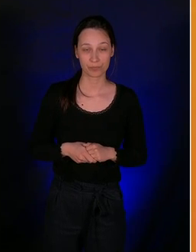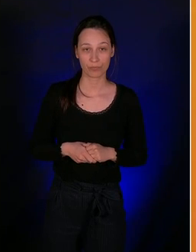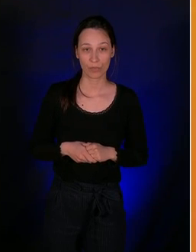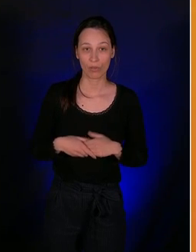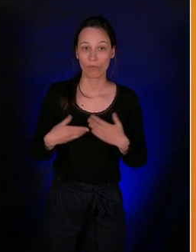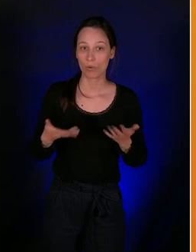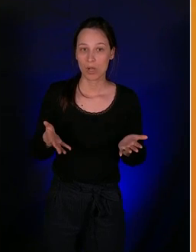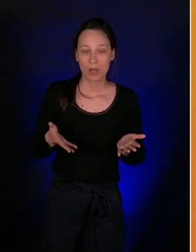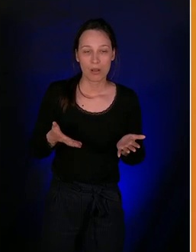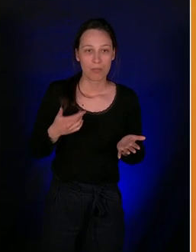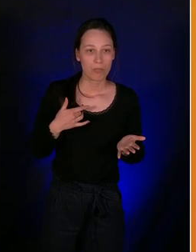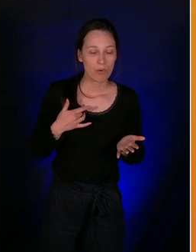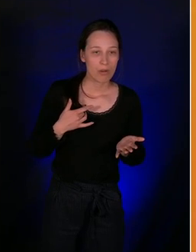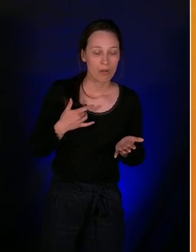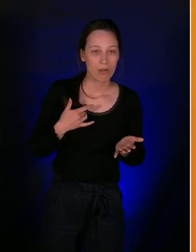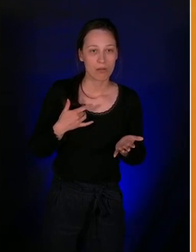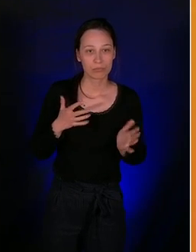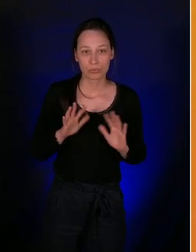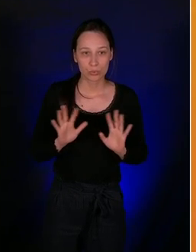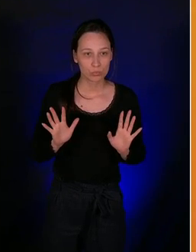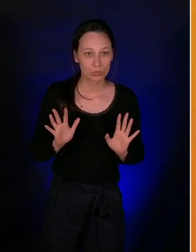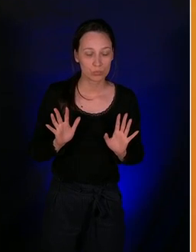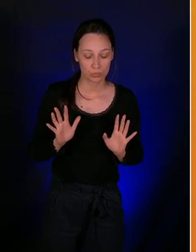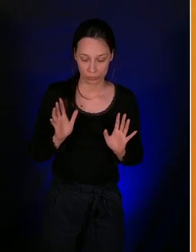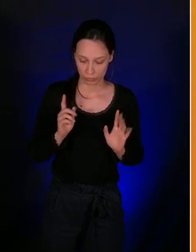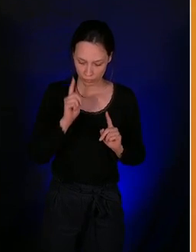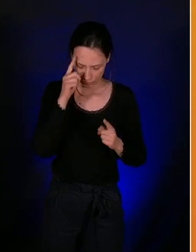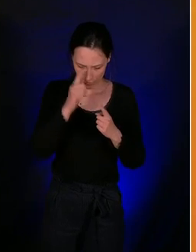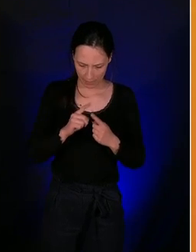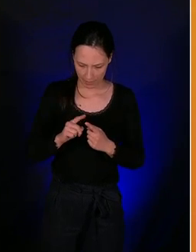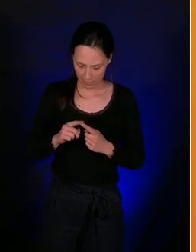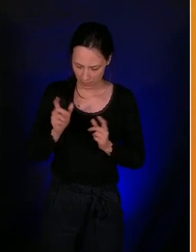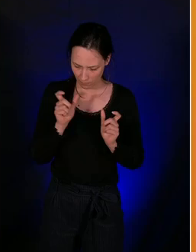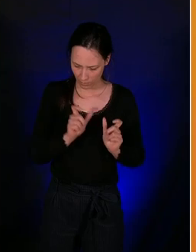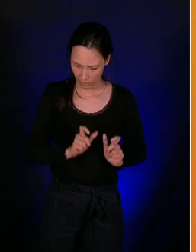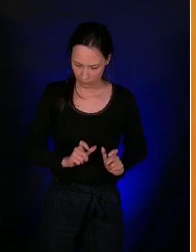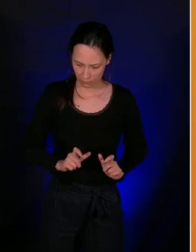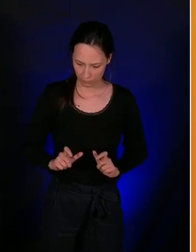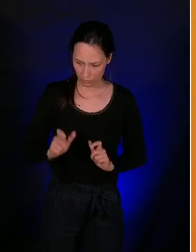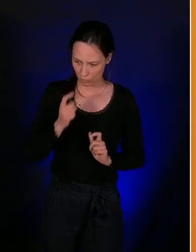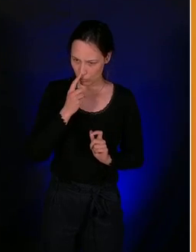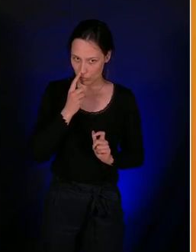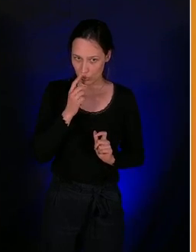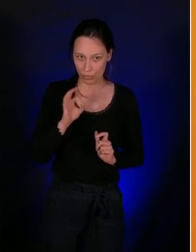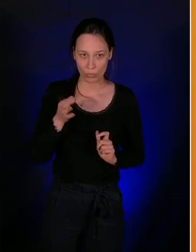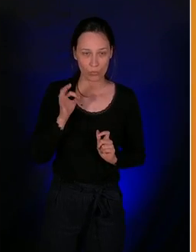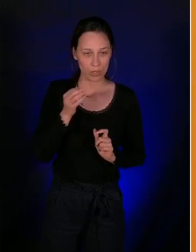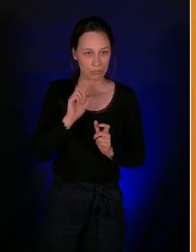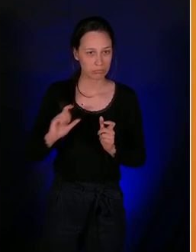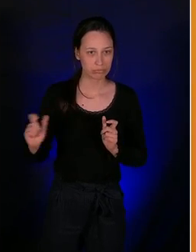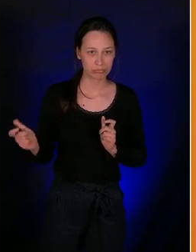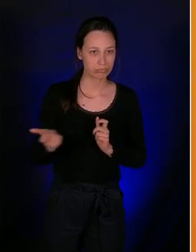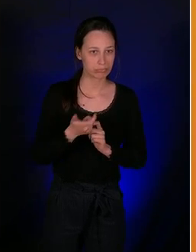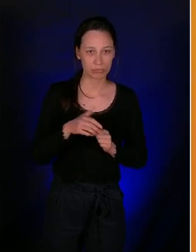m'économiser sur le sujet. Merci. J'essaie de regarder Michel. Mes thèmes. Je pense qu'on a à peu près fait le tour. Oui, c'est parfait, je